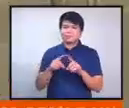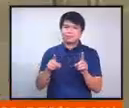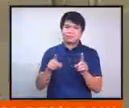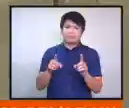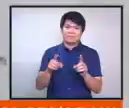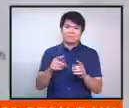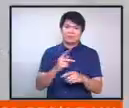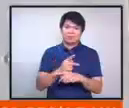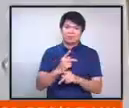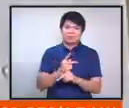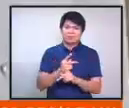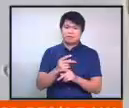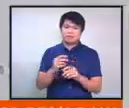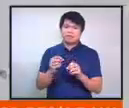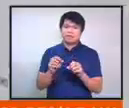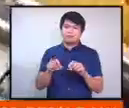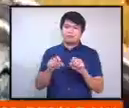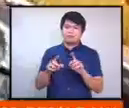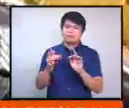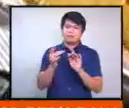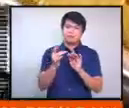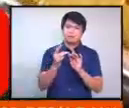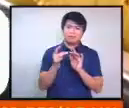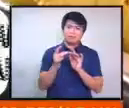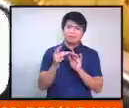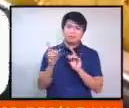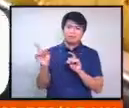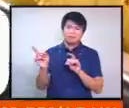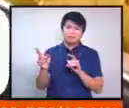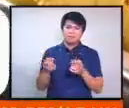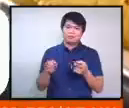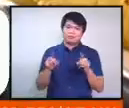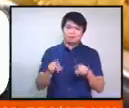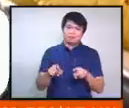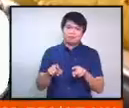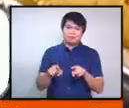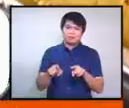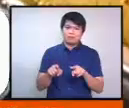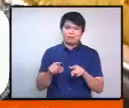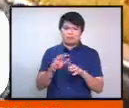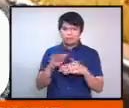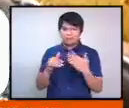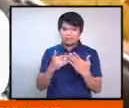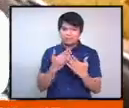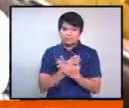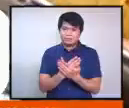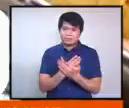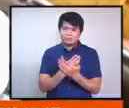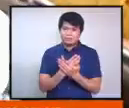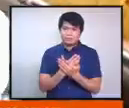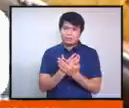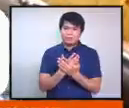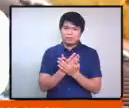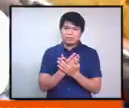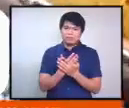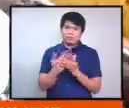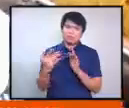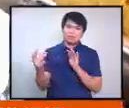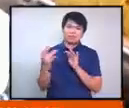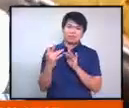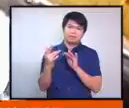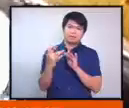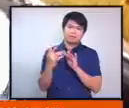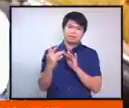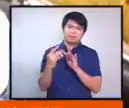We have also to tax the digital economy. Kasi ang nangyayari, di po ba, lahat ng mga mag-online lang tayo, mag-order